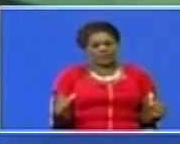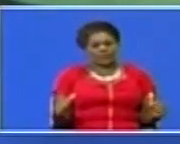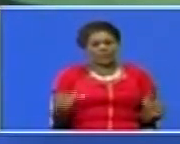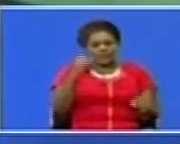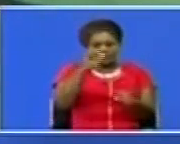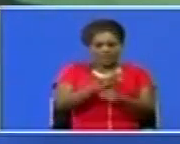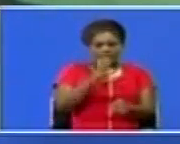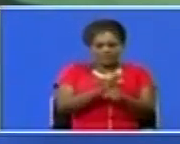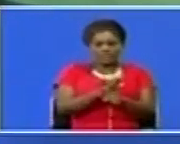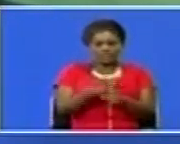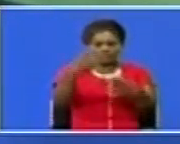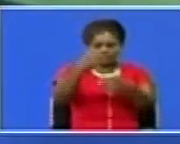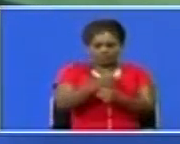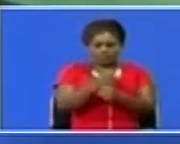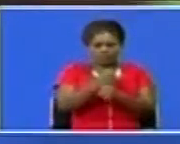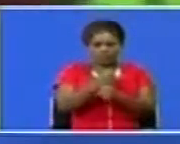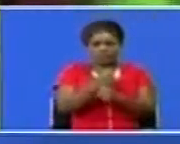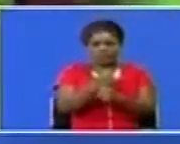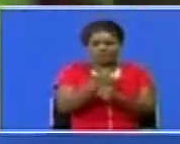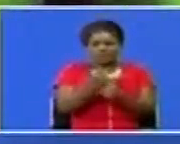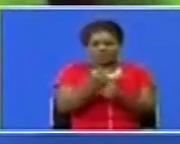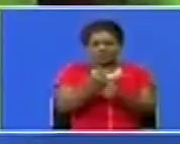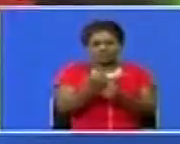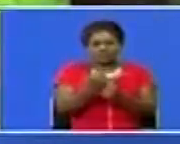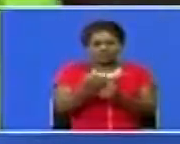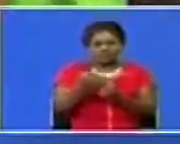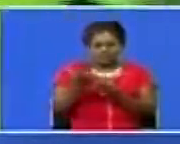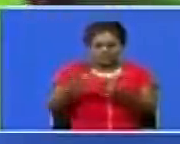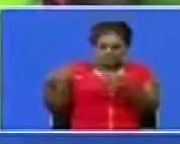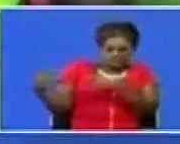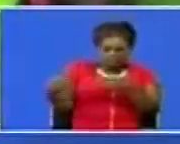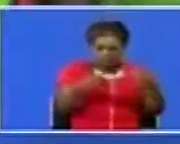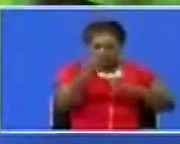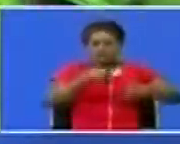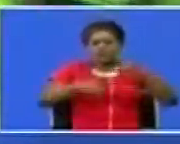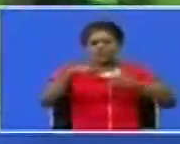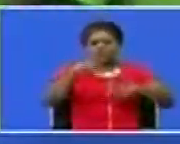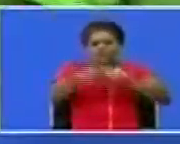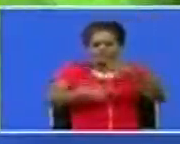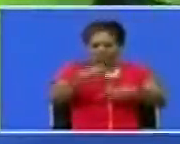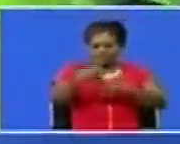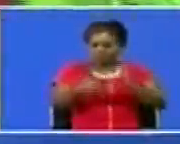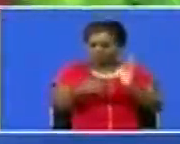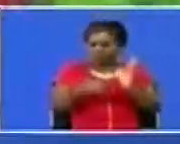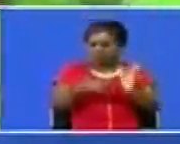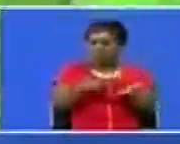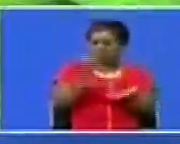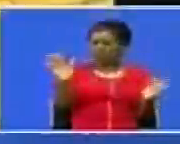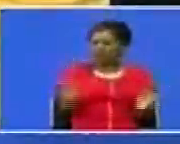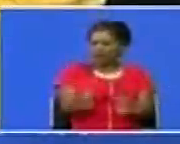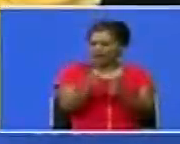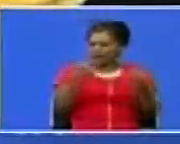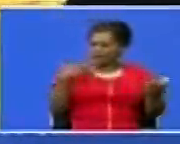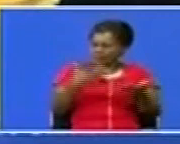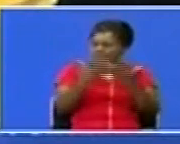multi-agency forum which has been created. Ngoma hii na zeze ya ufisadi kuundani ndio inazidi kubaini mengi ya kilichojiri, kwani